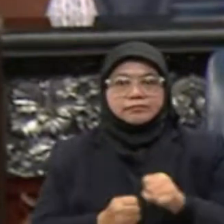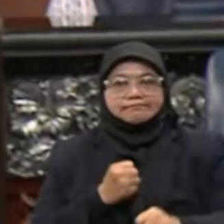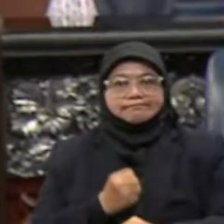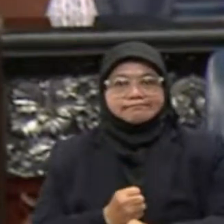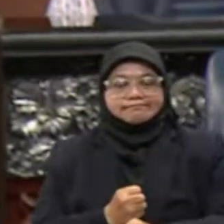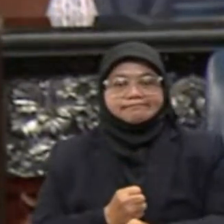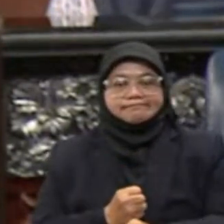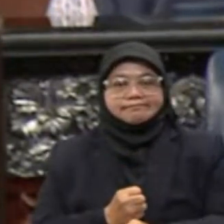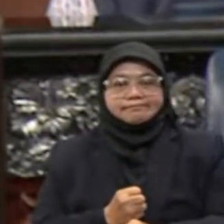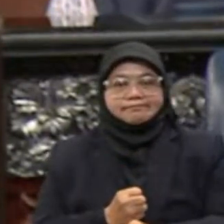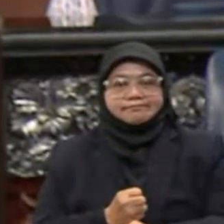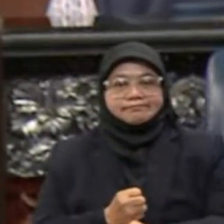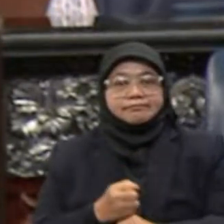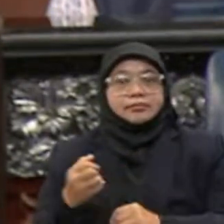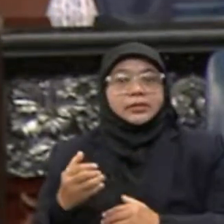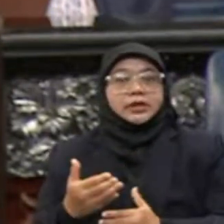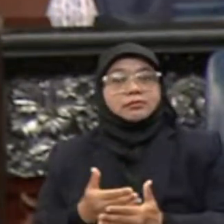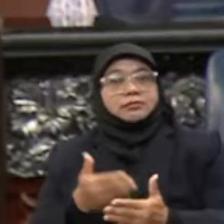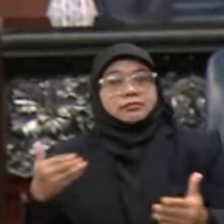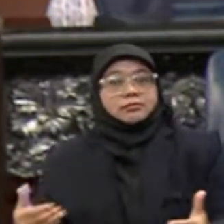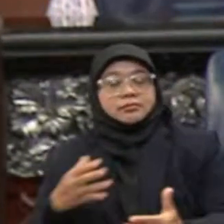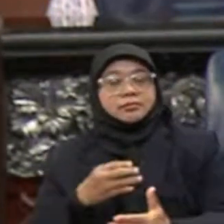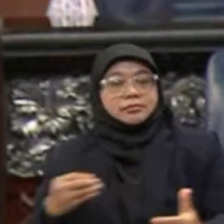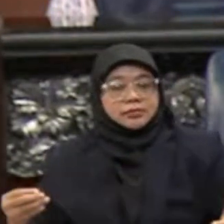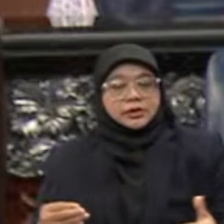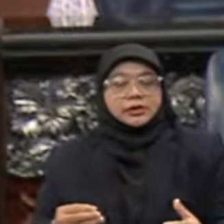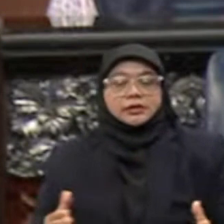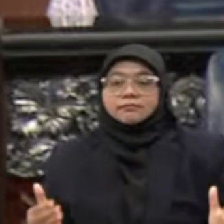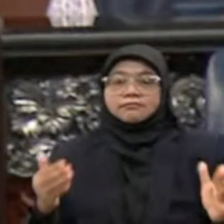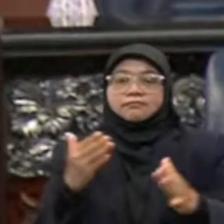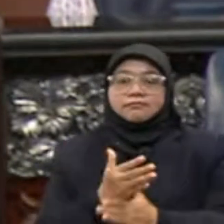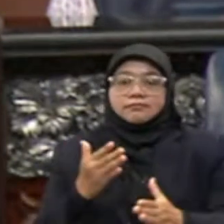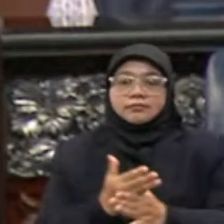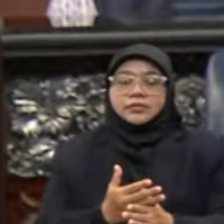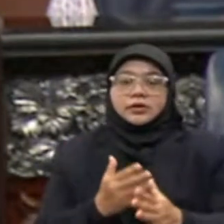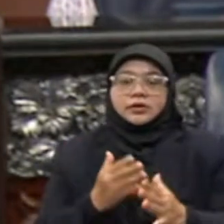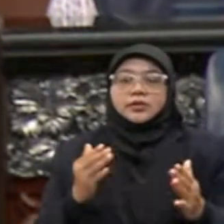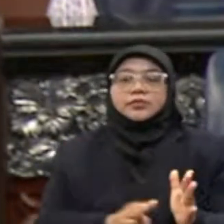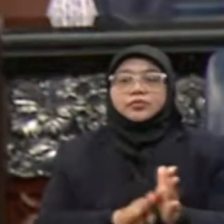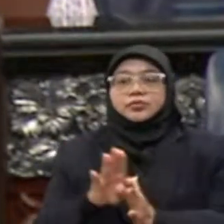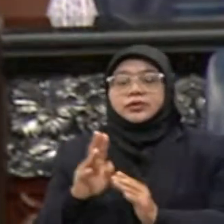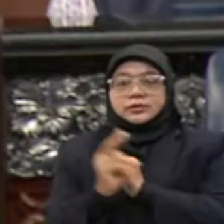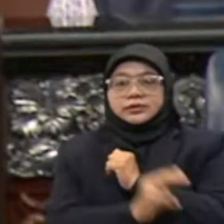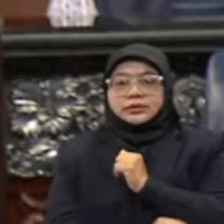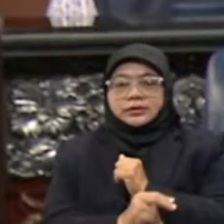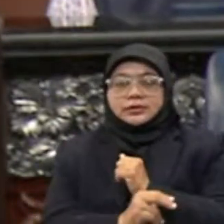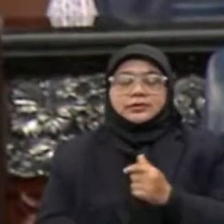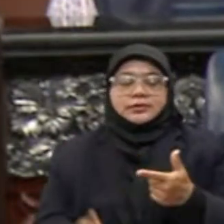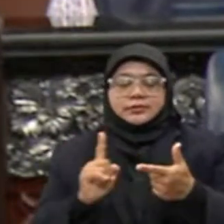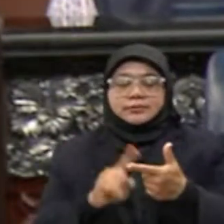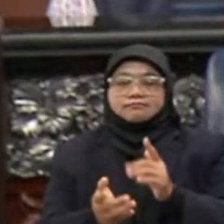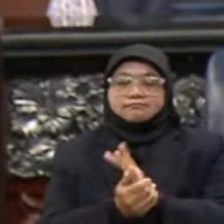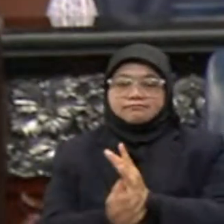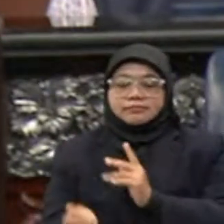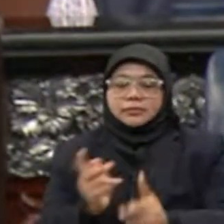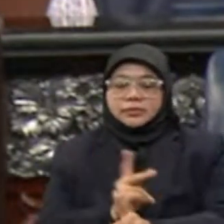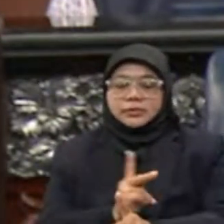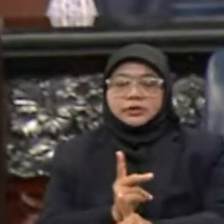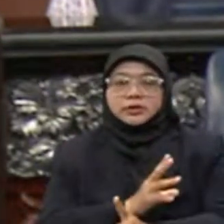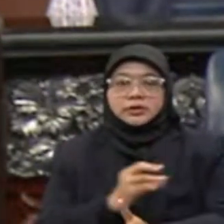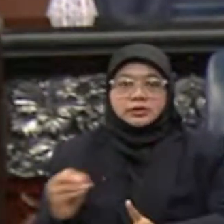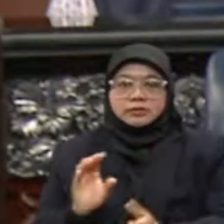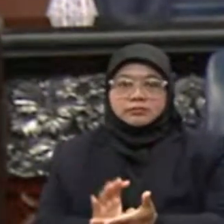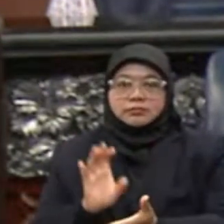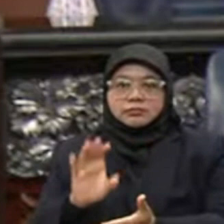tanpa menegaskan momentum pertumbuhan ekonomi negara kedua meningkatkan kecepatan perbelanjaan mengawal dan memastikan